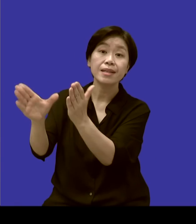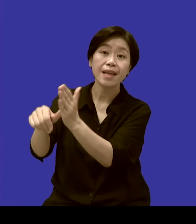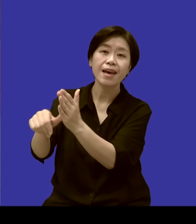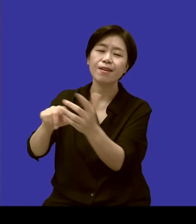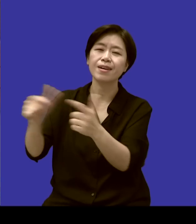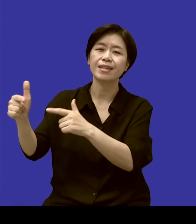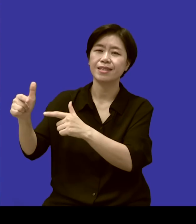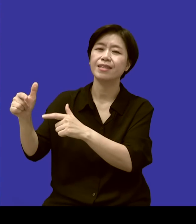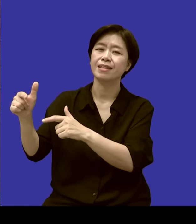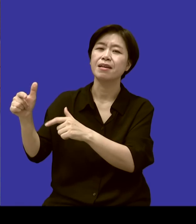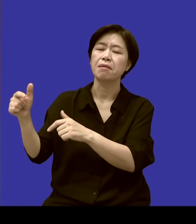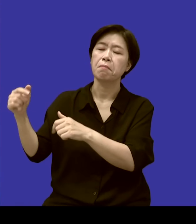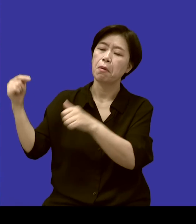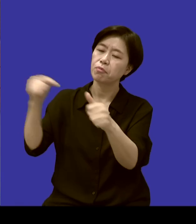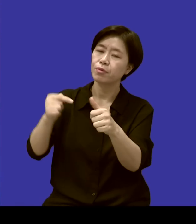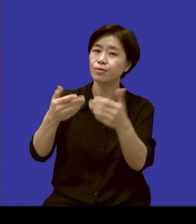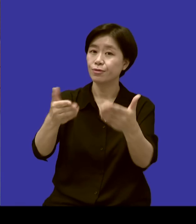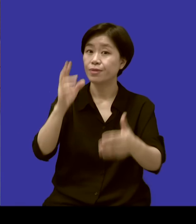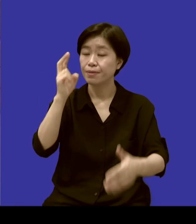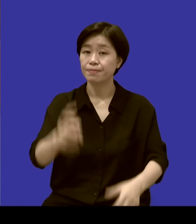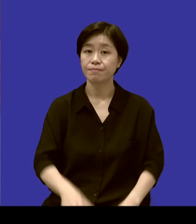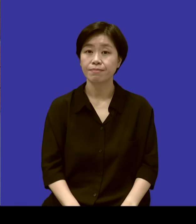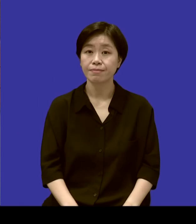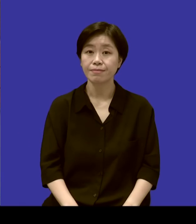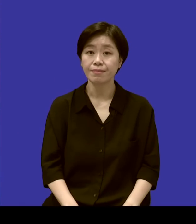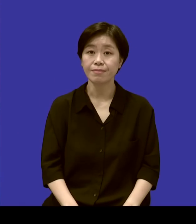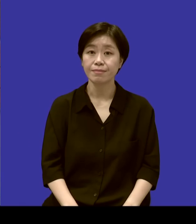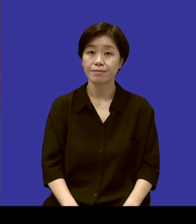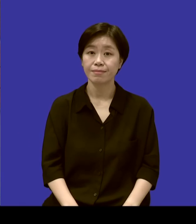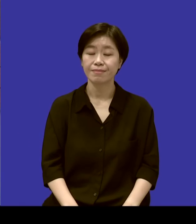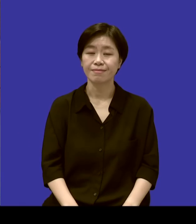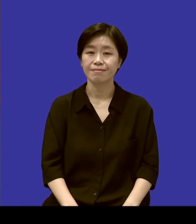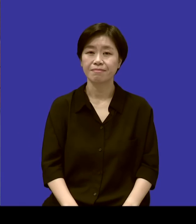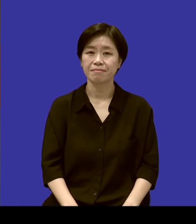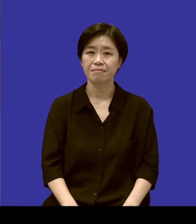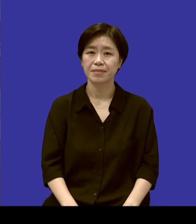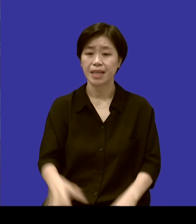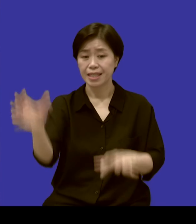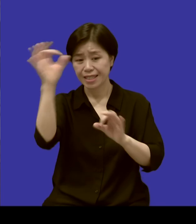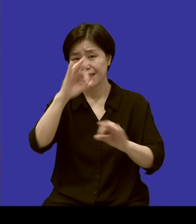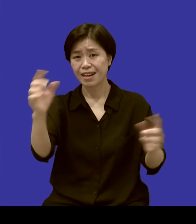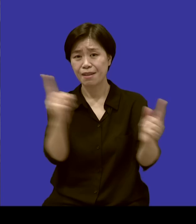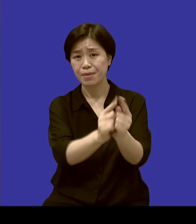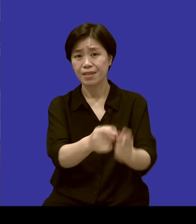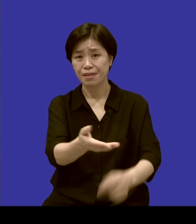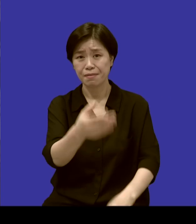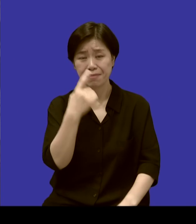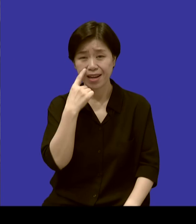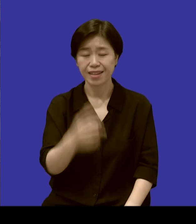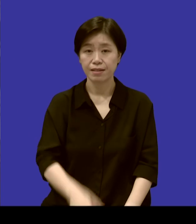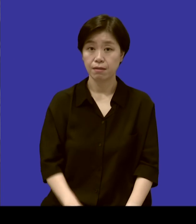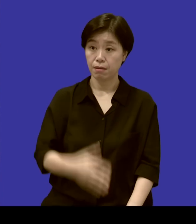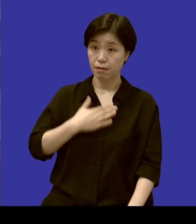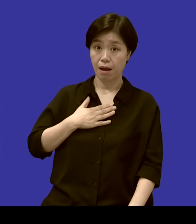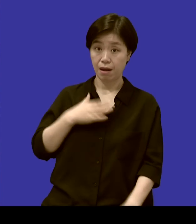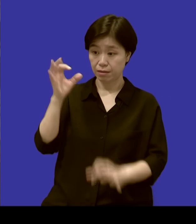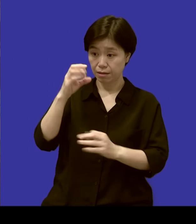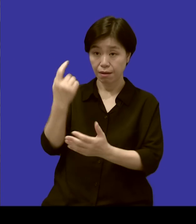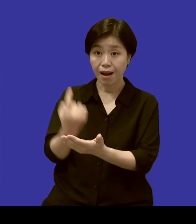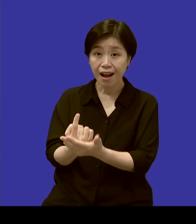같아요. 그렇군요. 일단 그럼 저 찾아가세요. 약간 기다릴까요? 아니요, 찾아가시면 또 찾아. 예, 하나님 뭐라고 하시는지 음성을 들으실 거예요. 어떻게 찾아가도 됩니까? 저를요?